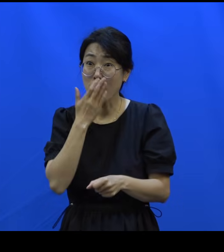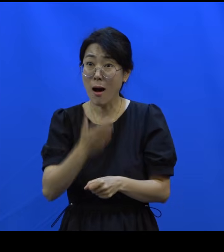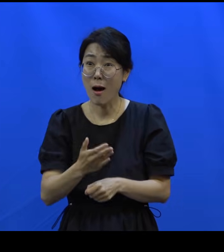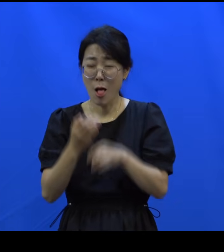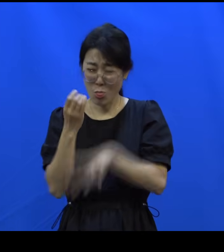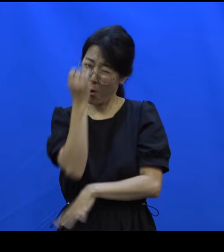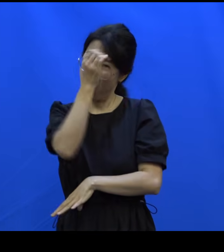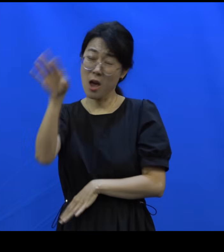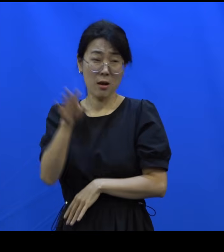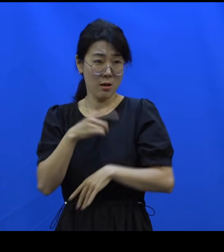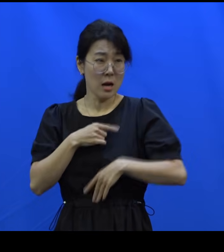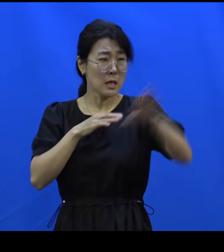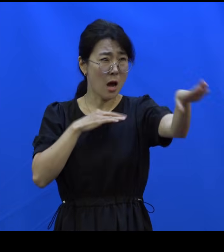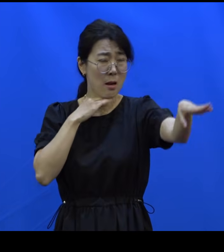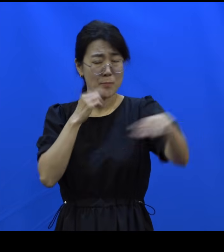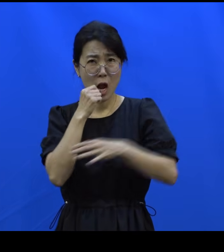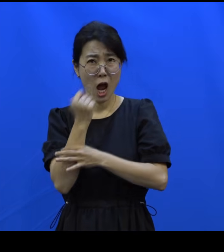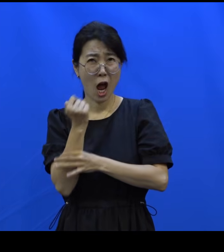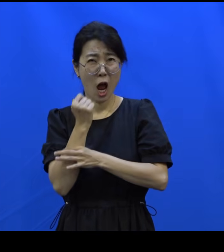기준으로